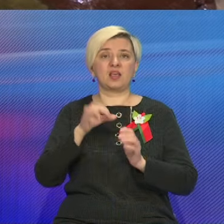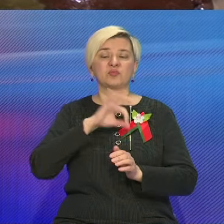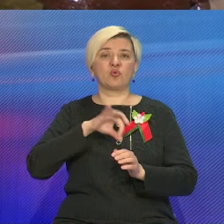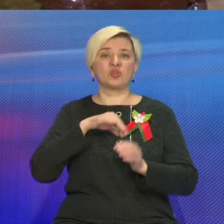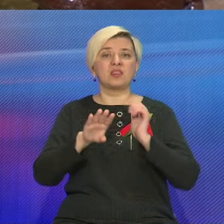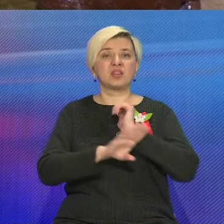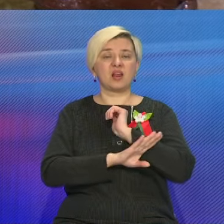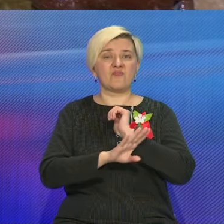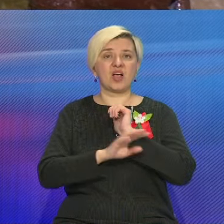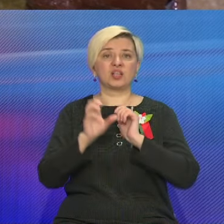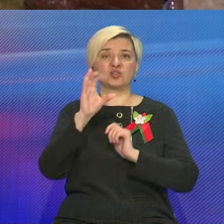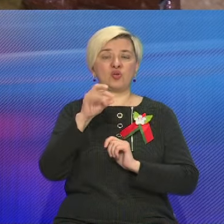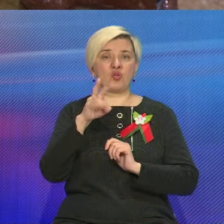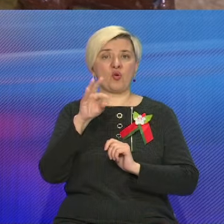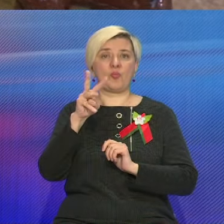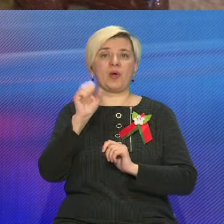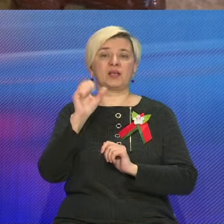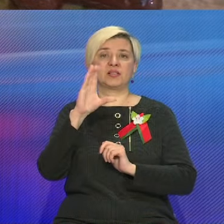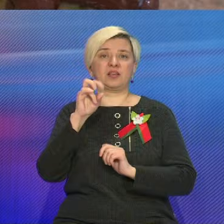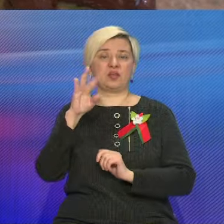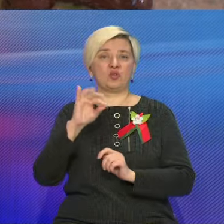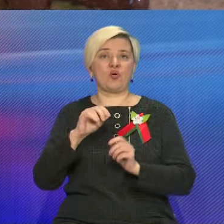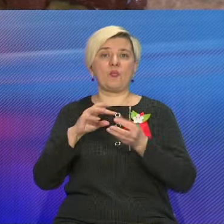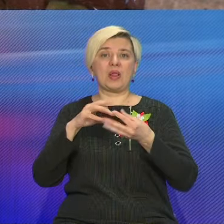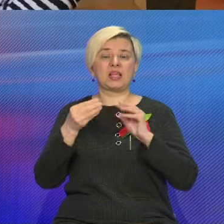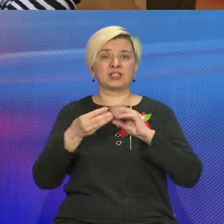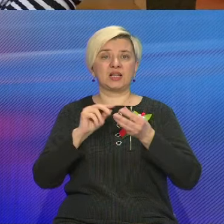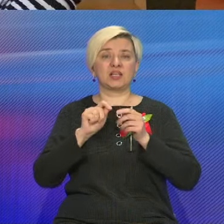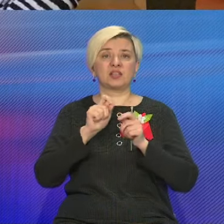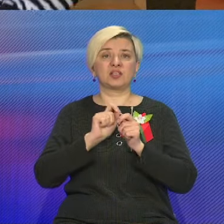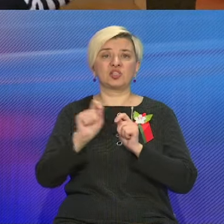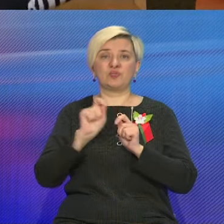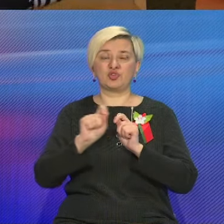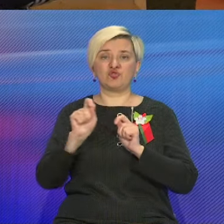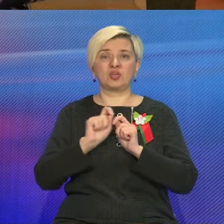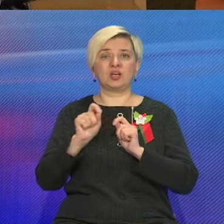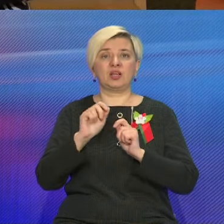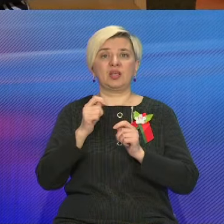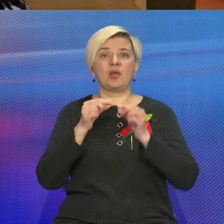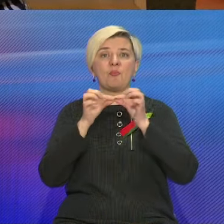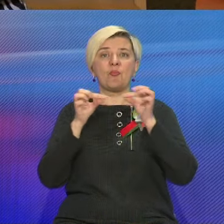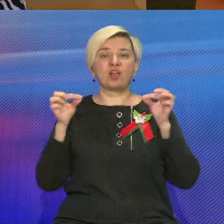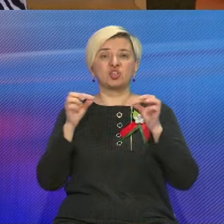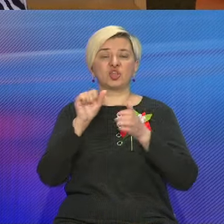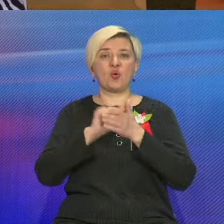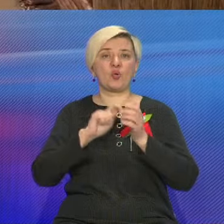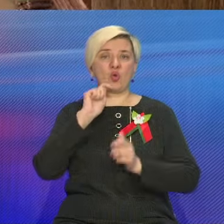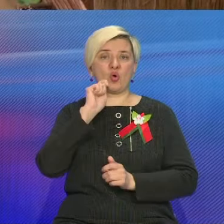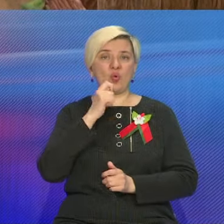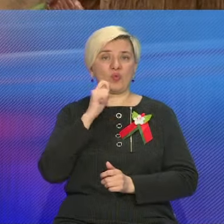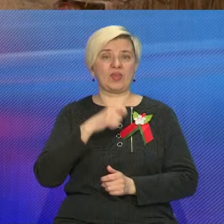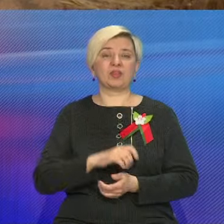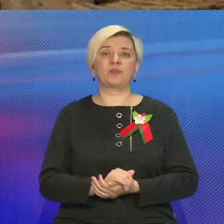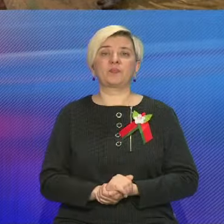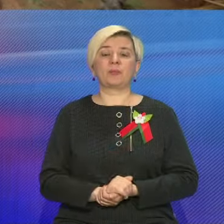сена, паралон, пластылін, запалкі і нават палачкі ад ледзянцоў. Для того, чтобы сделать дома, мы брали палочки для